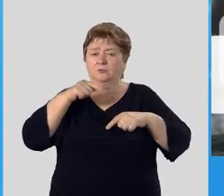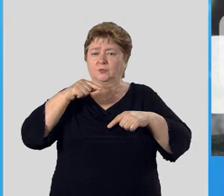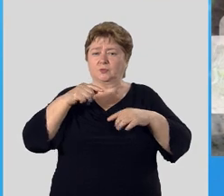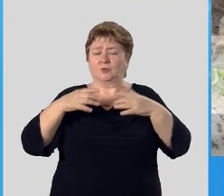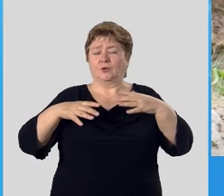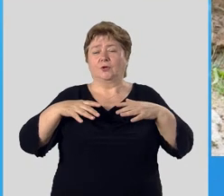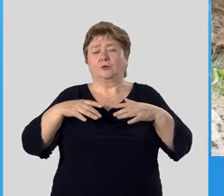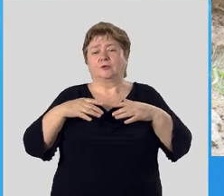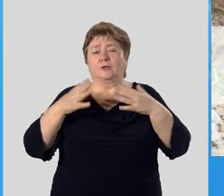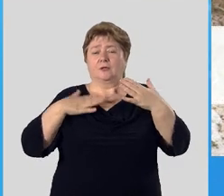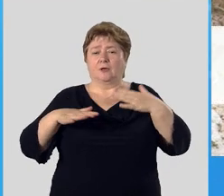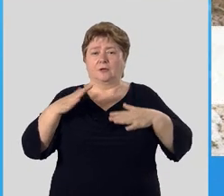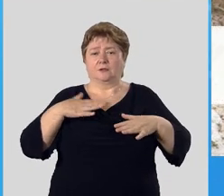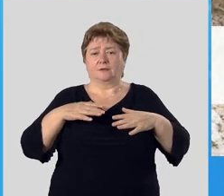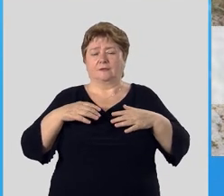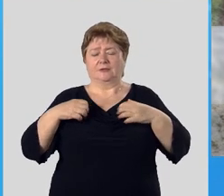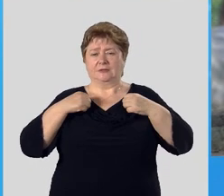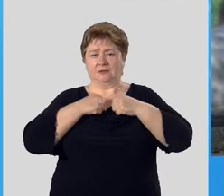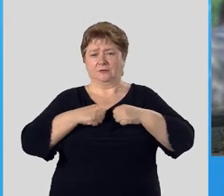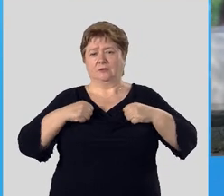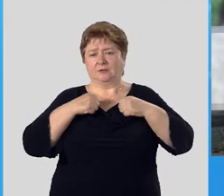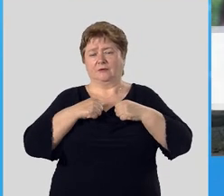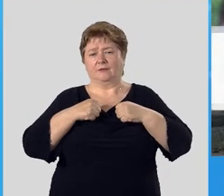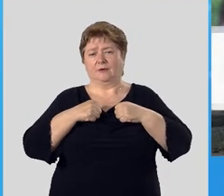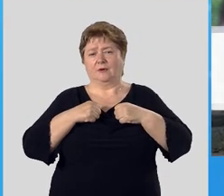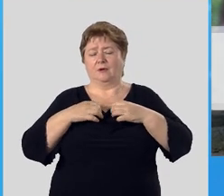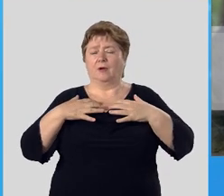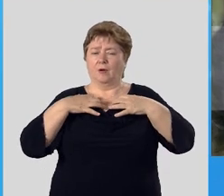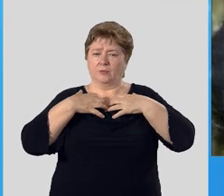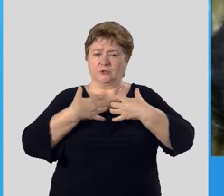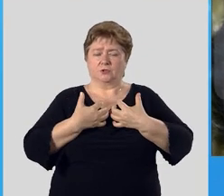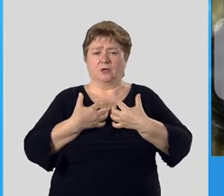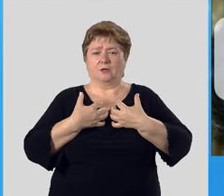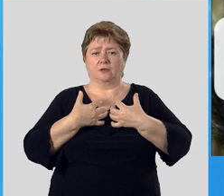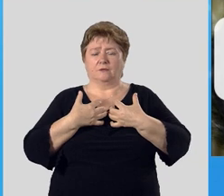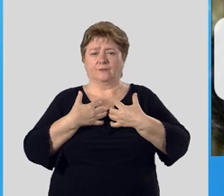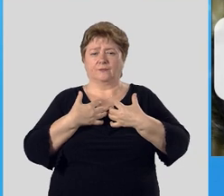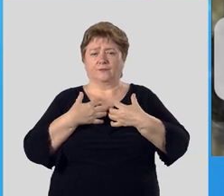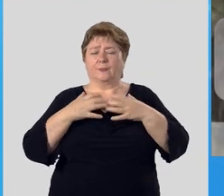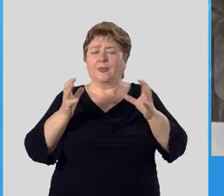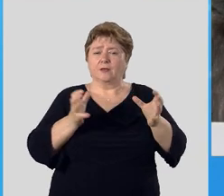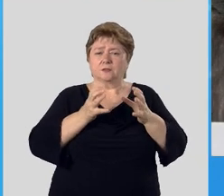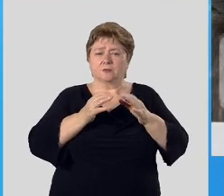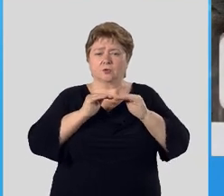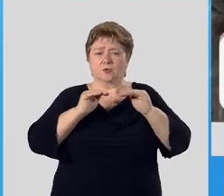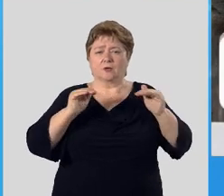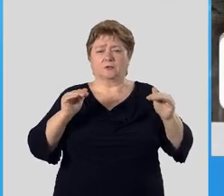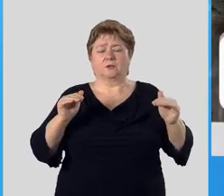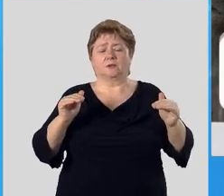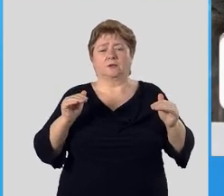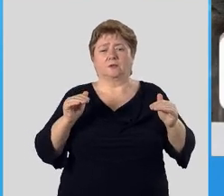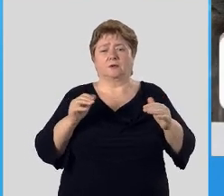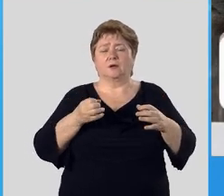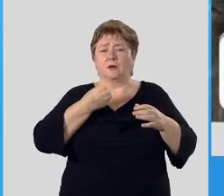радости гнева печали забота о детёнышах